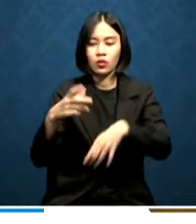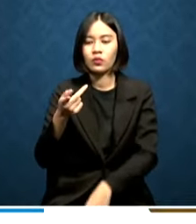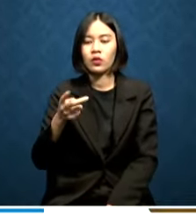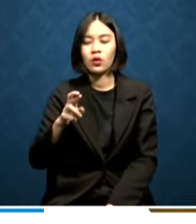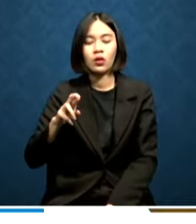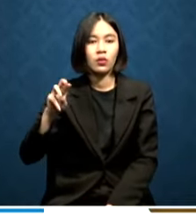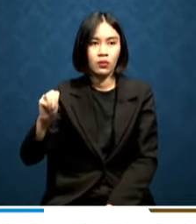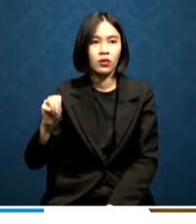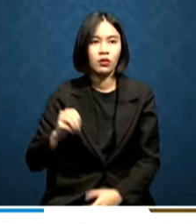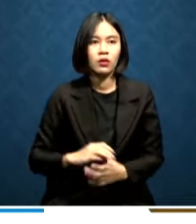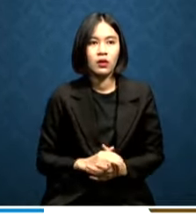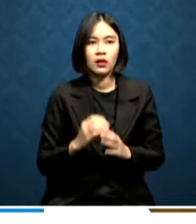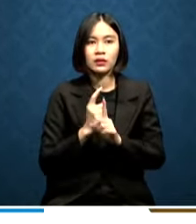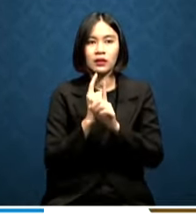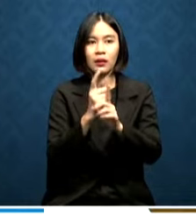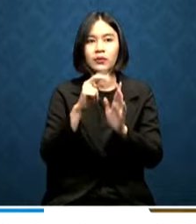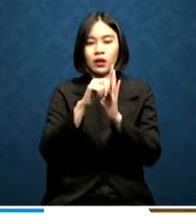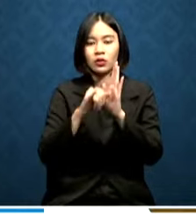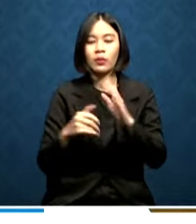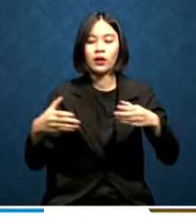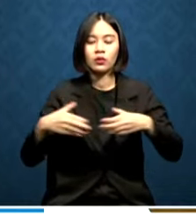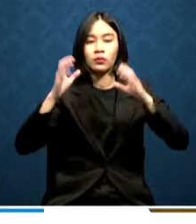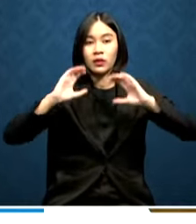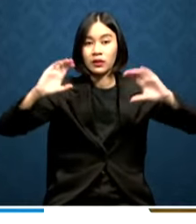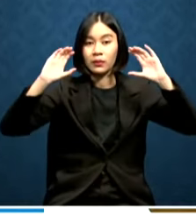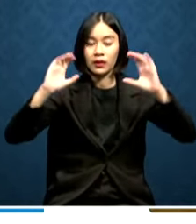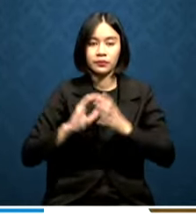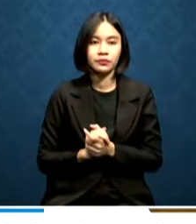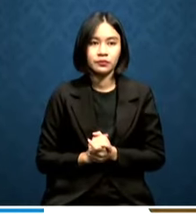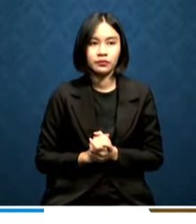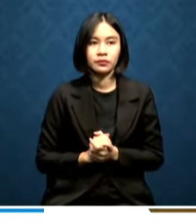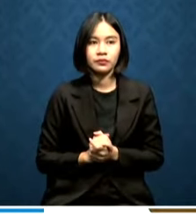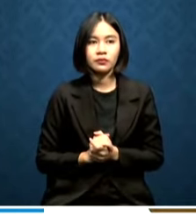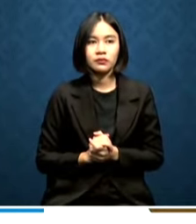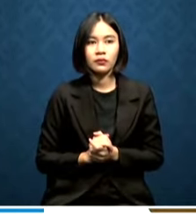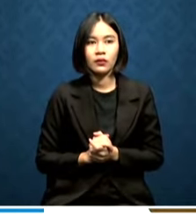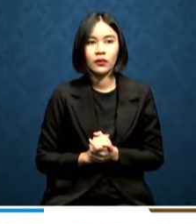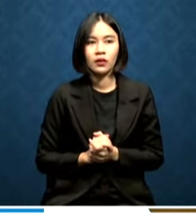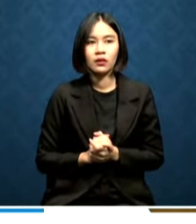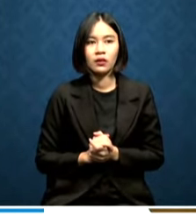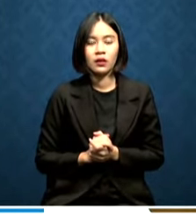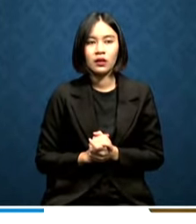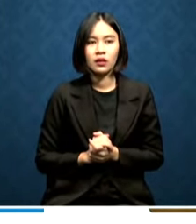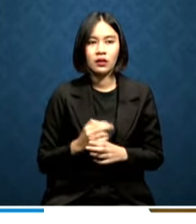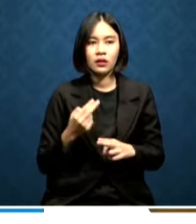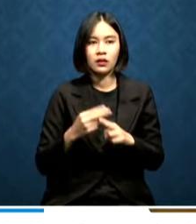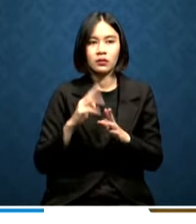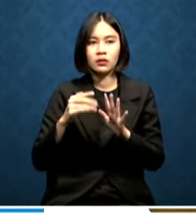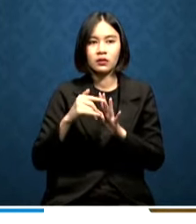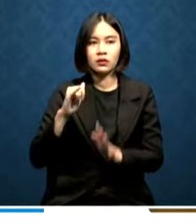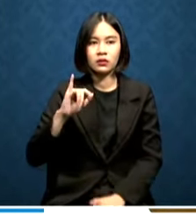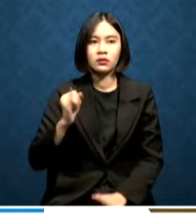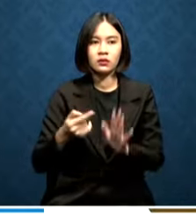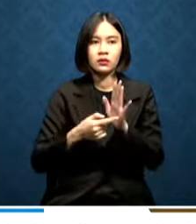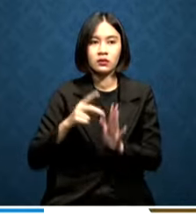ามนโยบายของรัฐบาลด้วยนะครับท่านสว.พลตรวจโทบุญจันทร์นะครับนวลฉายประ